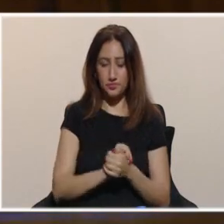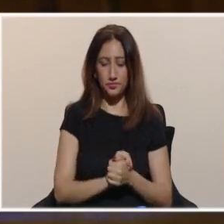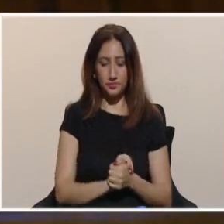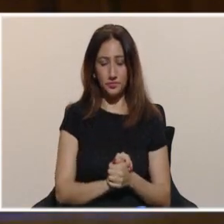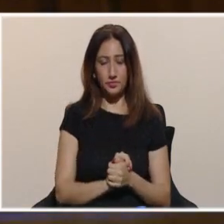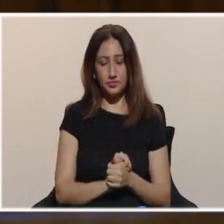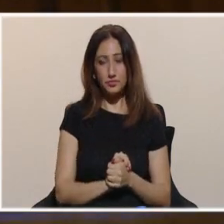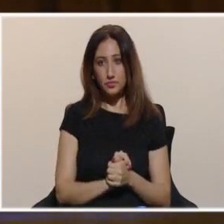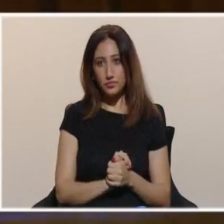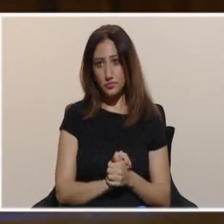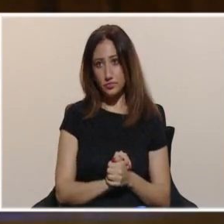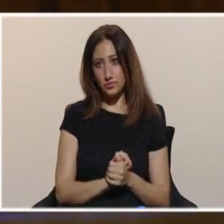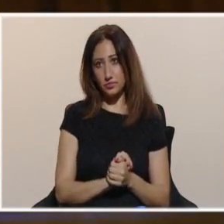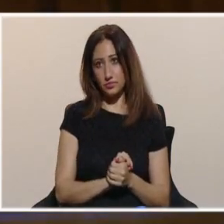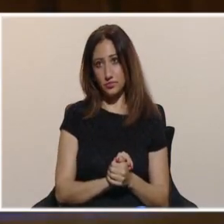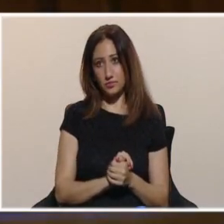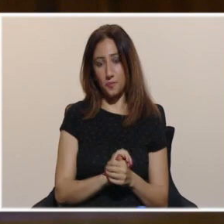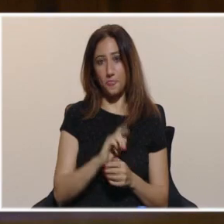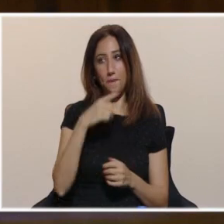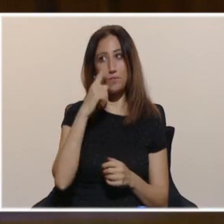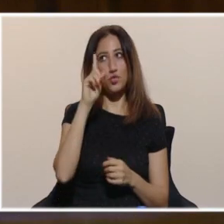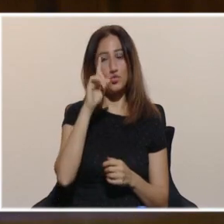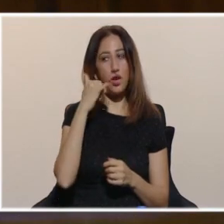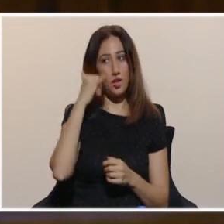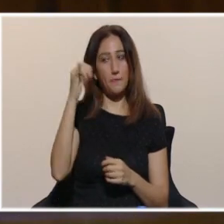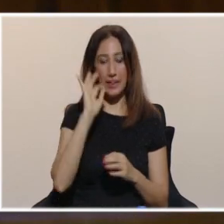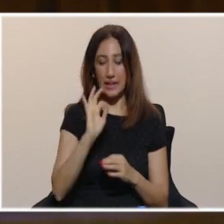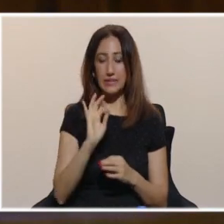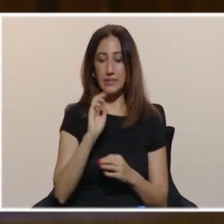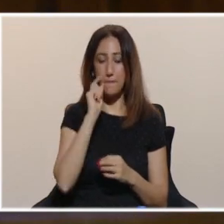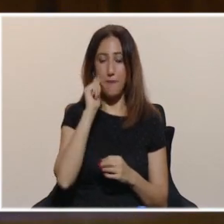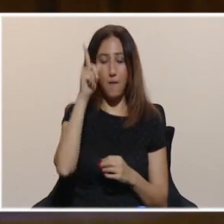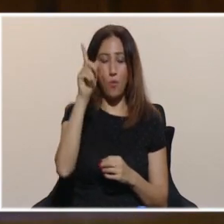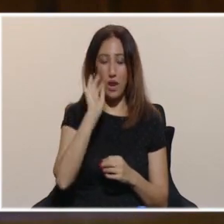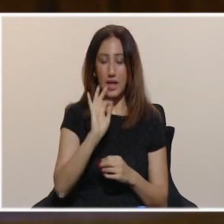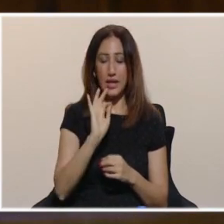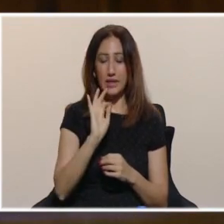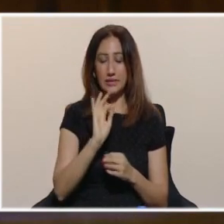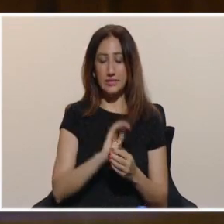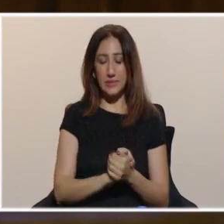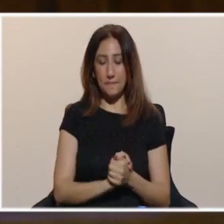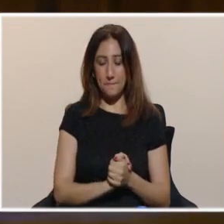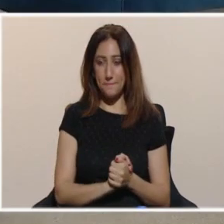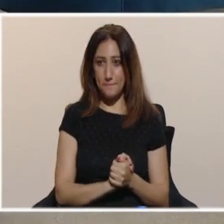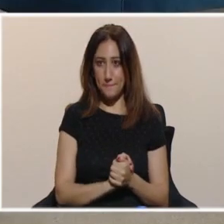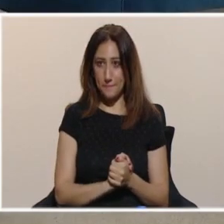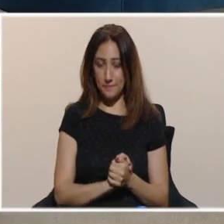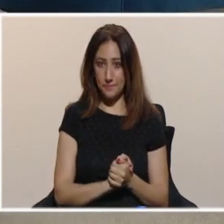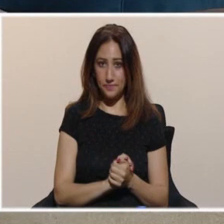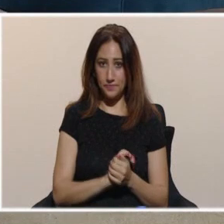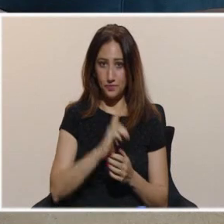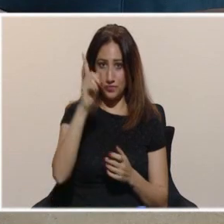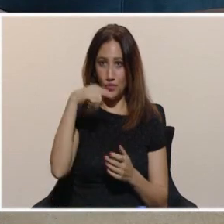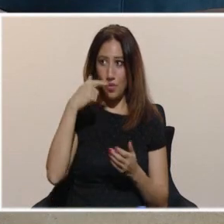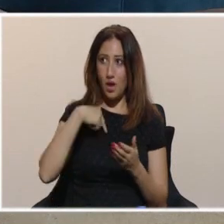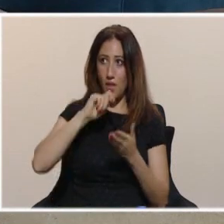اتمنى ان يعني انكم تتكلموا قريب، لان انا الحقيقه بيصعب عليا جدا في البرنامج ده بالذات. انا بعت له على الفيسبوك، يعني انا